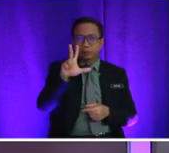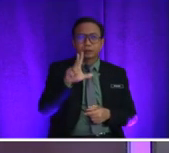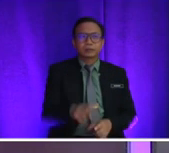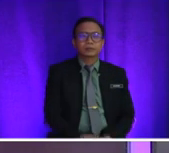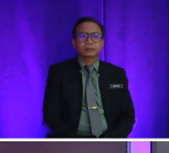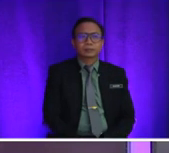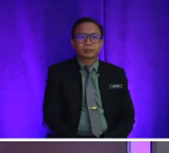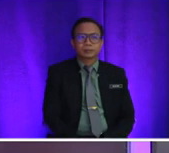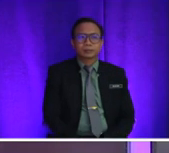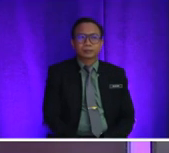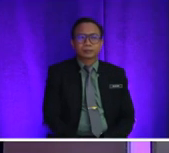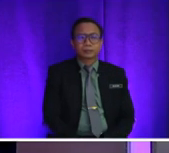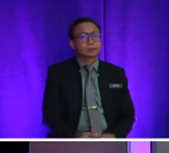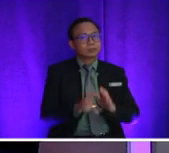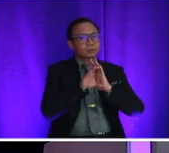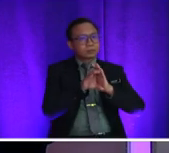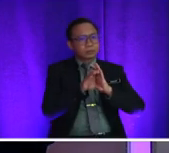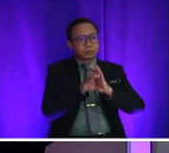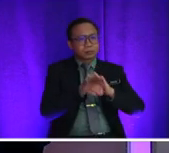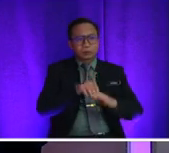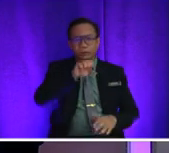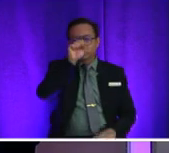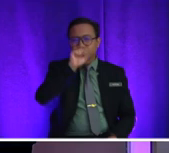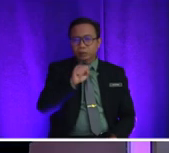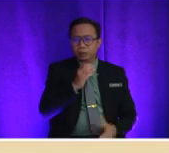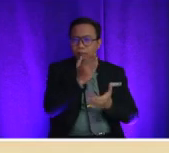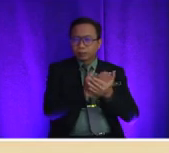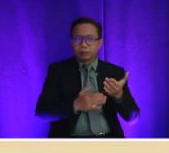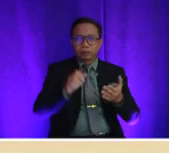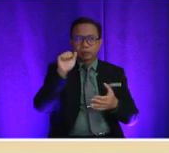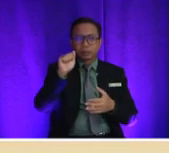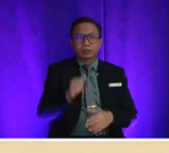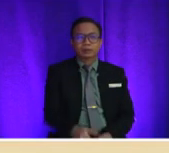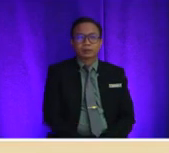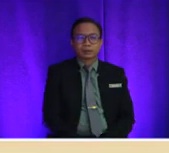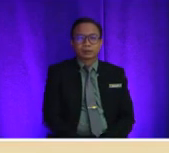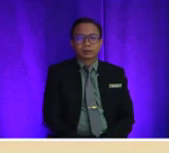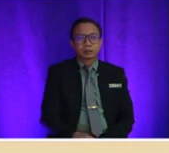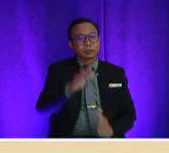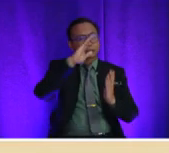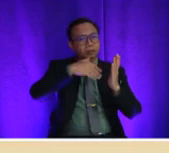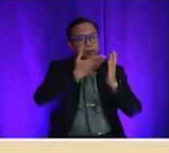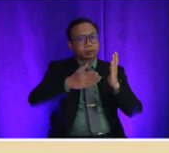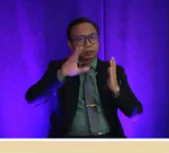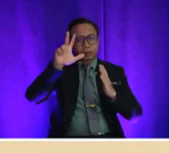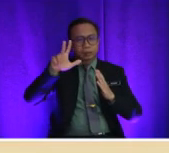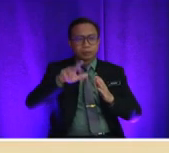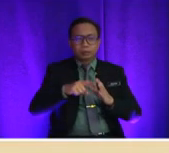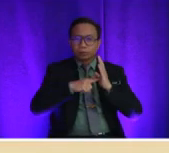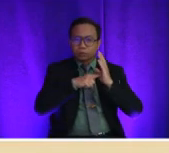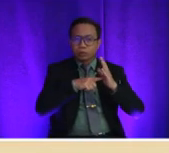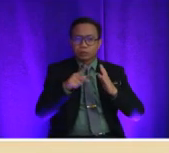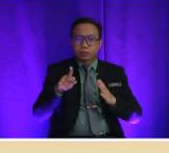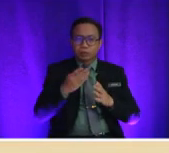seorang ketiga ini contoh soalnya contoh bagian e yang 3 lah yaitu jadwal 3 menunjukkan